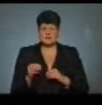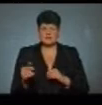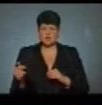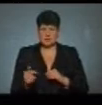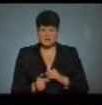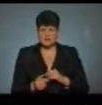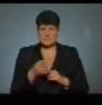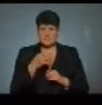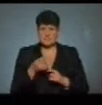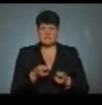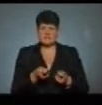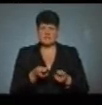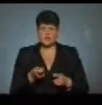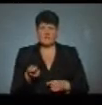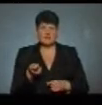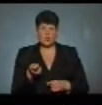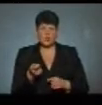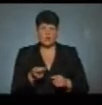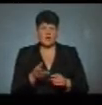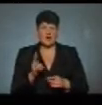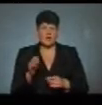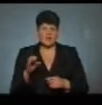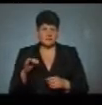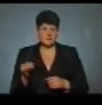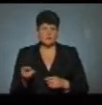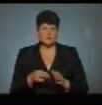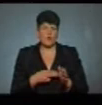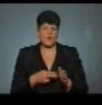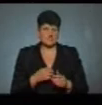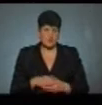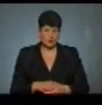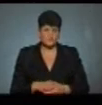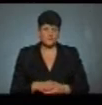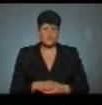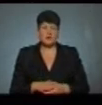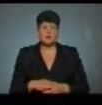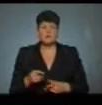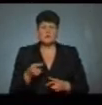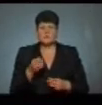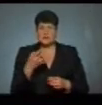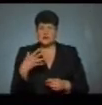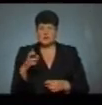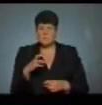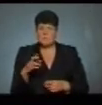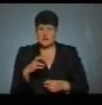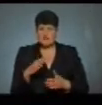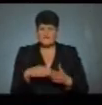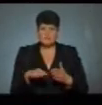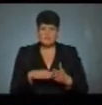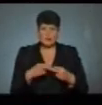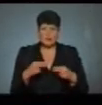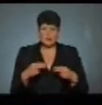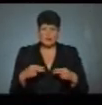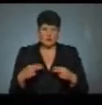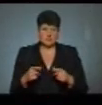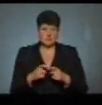гривень, повідомила завідувачка квиткової каси Тернопільського залізничного вокзалу Любов Баталкіна. Зазначу, 15 березня відмінили продаж